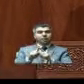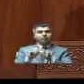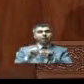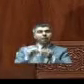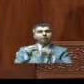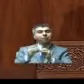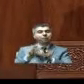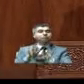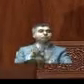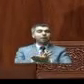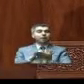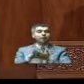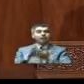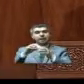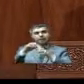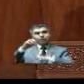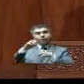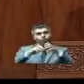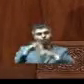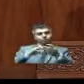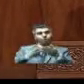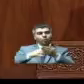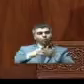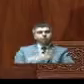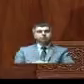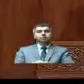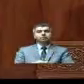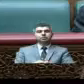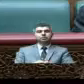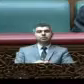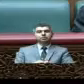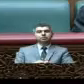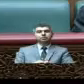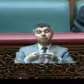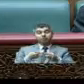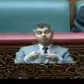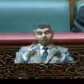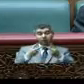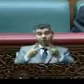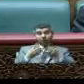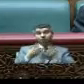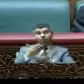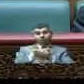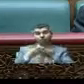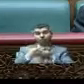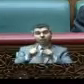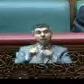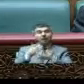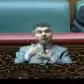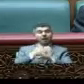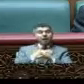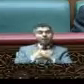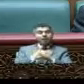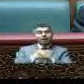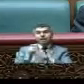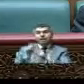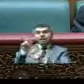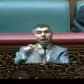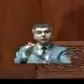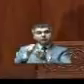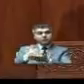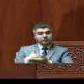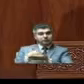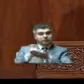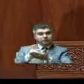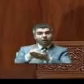الآثار السلبية لموجة البرد وتساقط الثلوج، عن طريق تبني تدابير استباقية من شأنها مساعدة